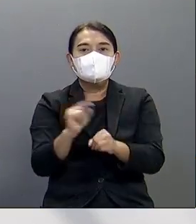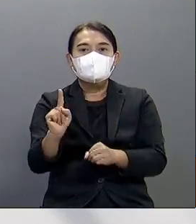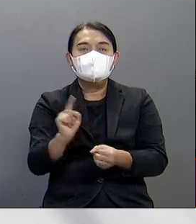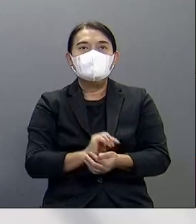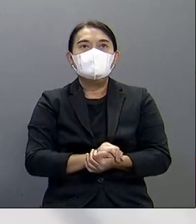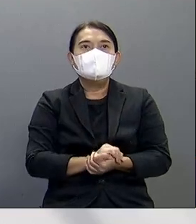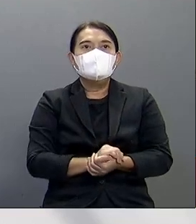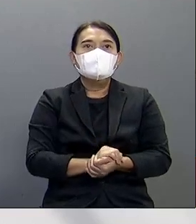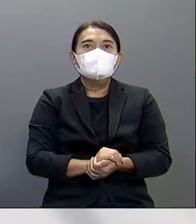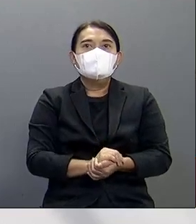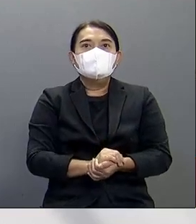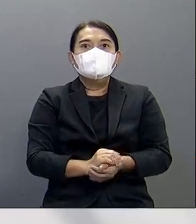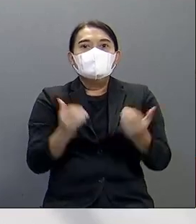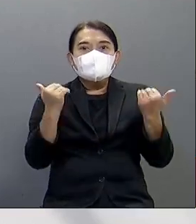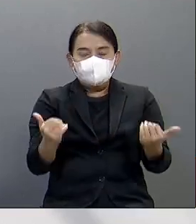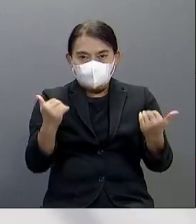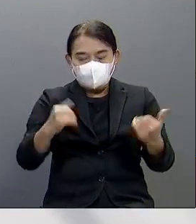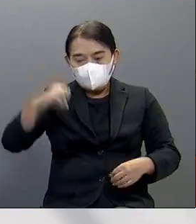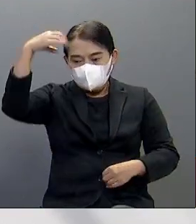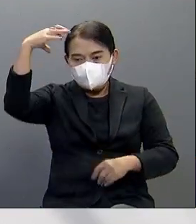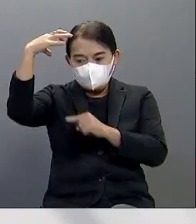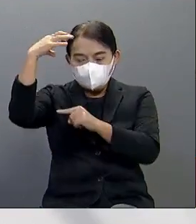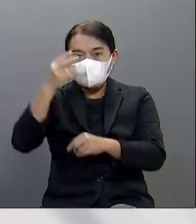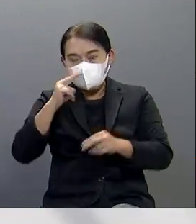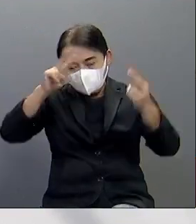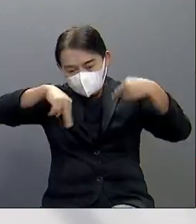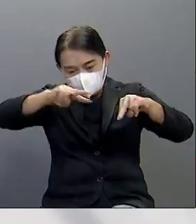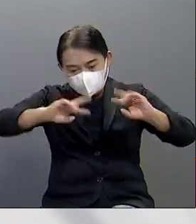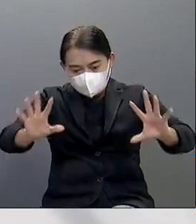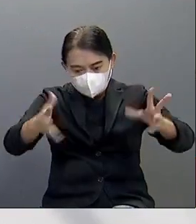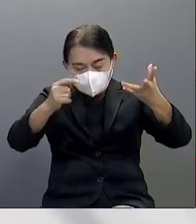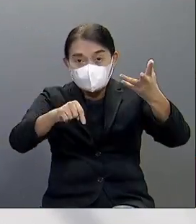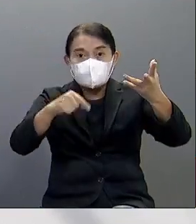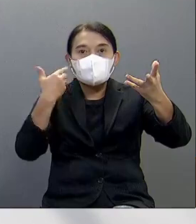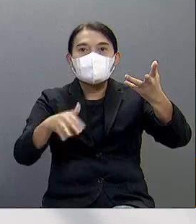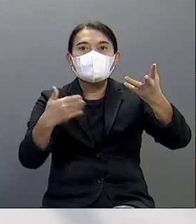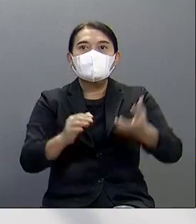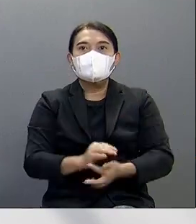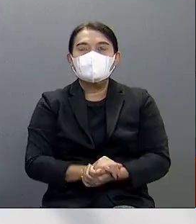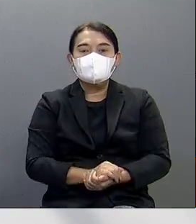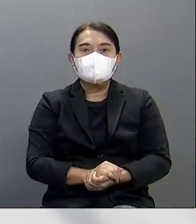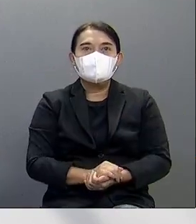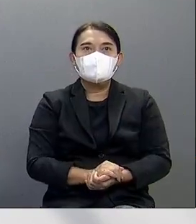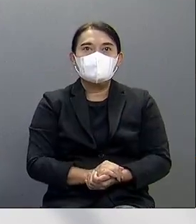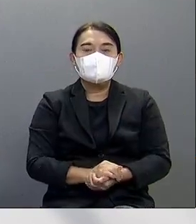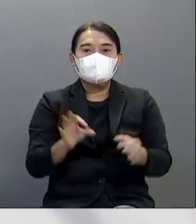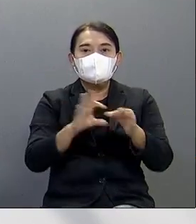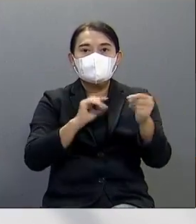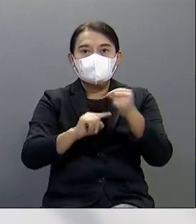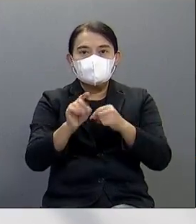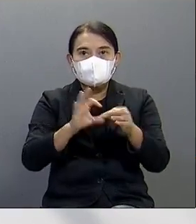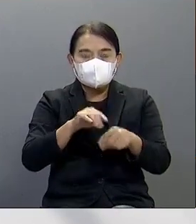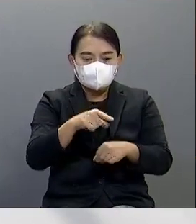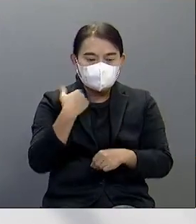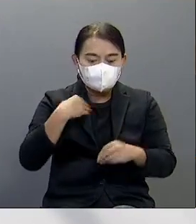อ๋อตอนนี้เราเช็คหมดแล้วครับไม่มีปัญหาอะไรแล้วเราก็จะมีอีกเฝ้าระวังถ้าฝนตกปุ๊บจะตัดไฟบริเวณนั้นทันทีเลยครับ